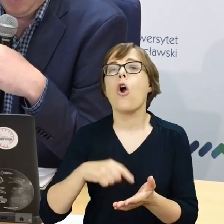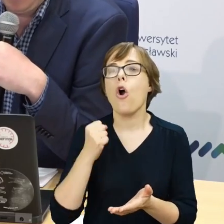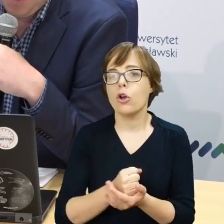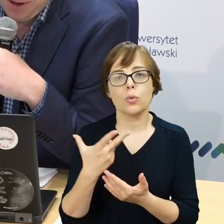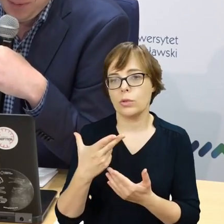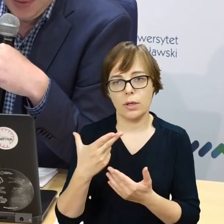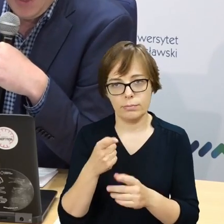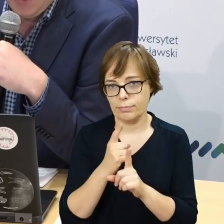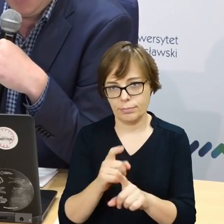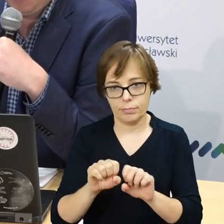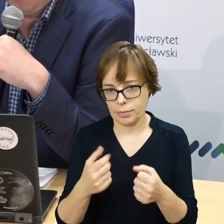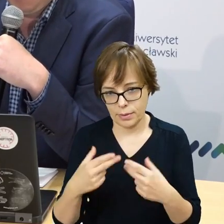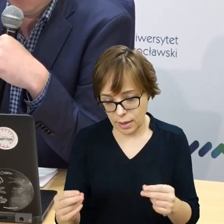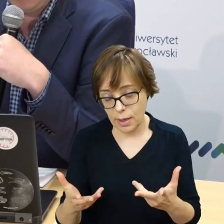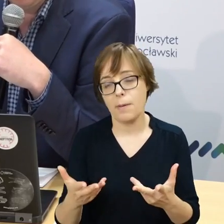Taki trybunał.